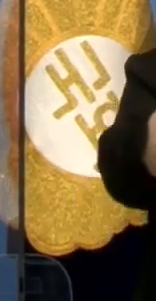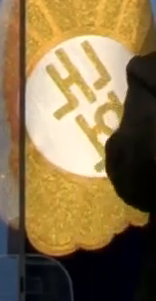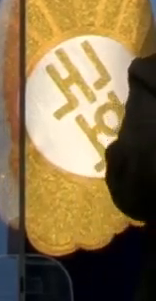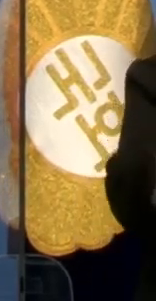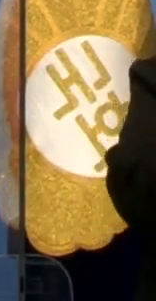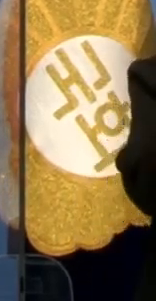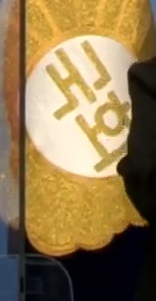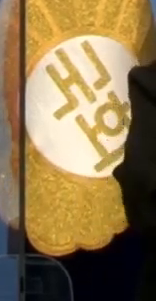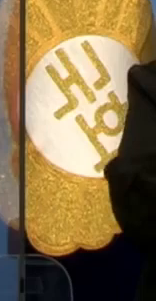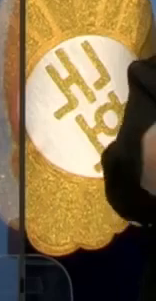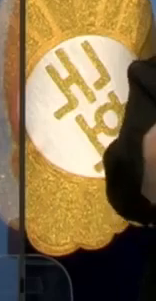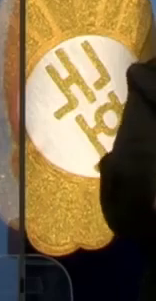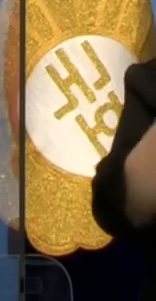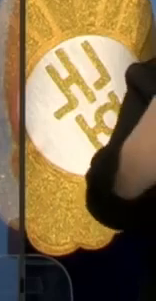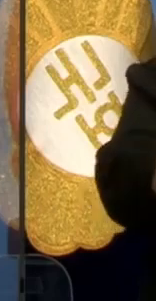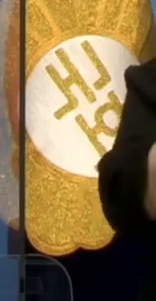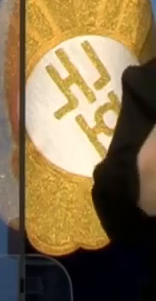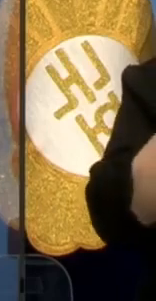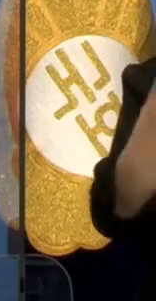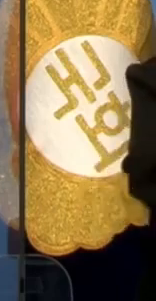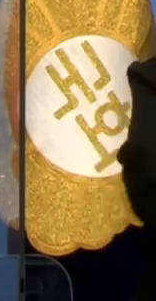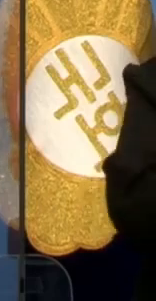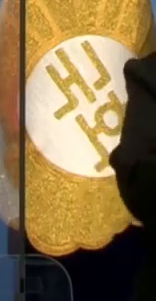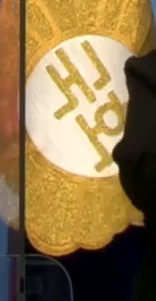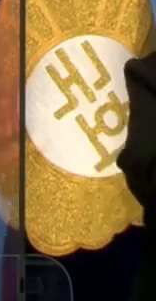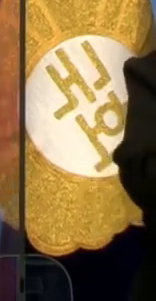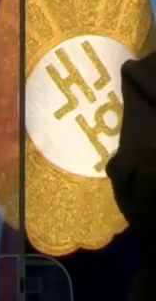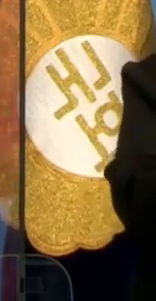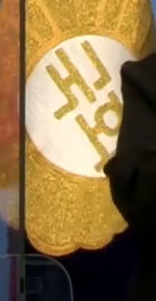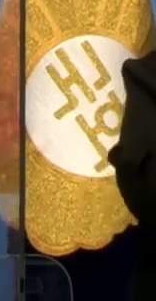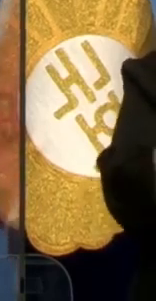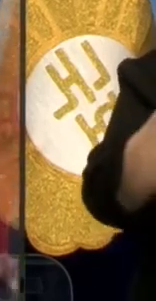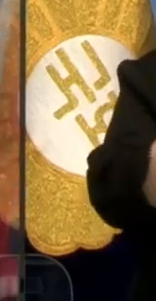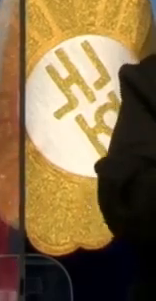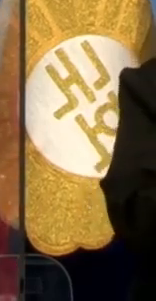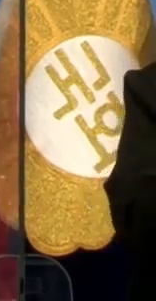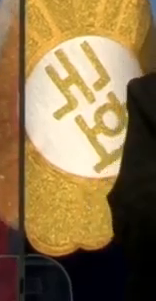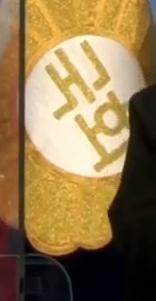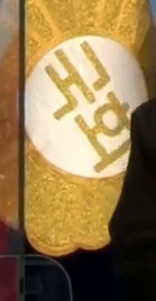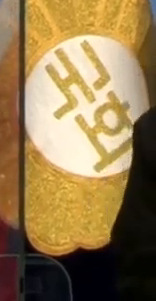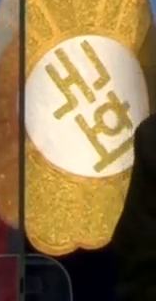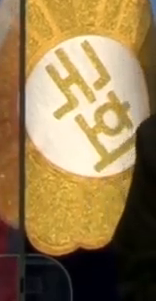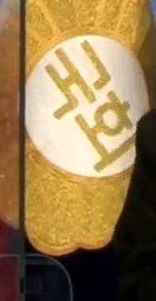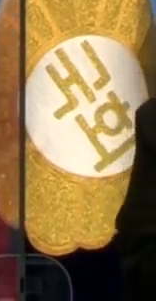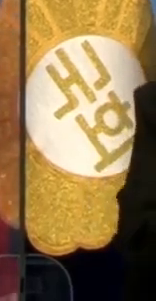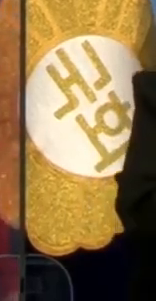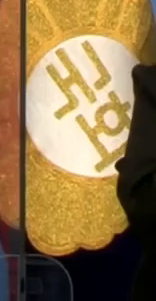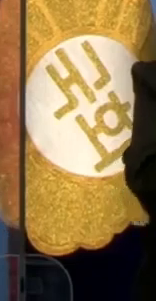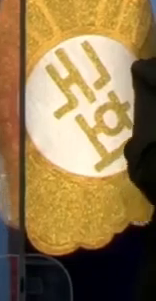2021년 7월 19일 국민의힘 국회의원 정경희. 감사합니다.